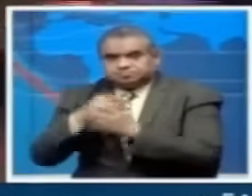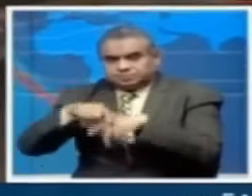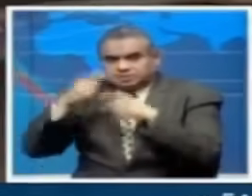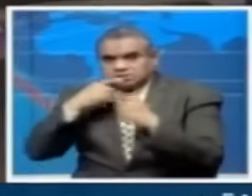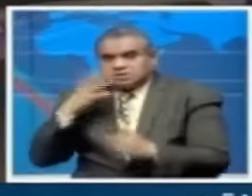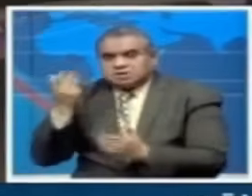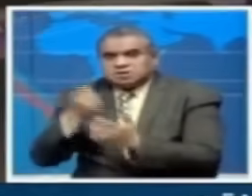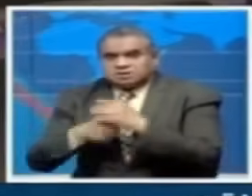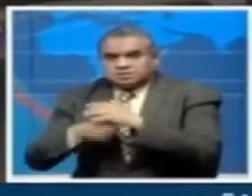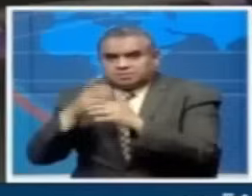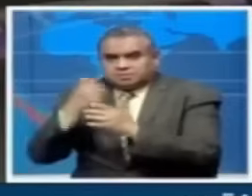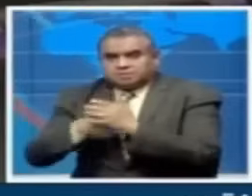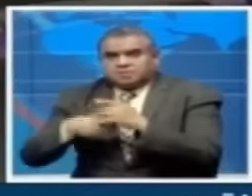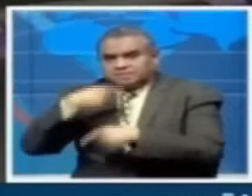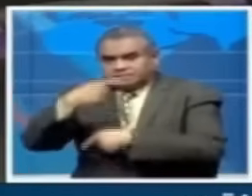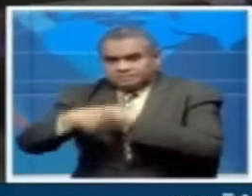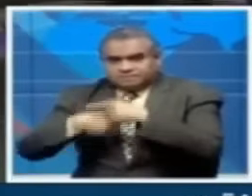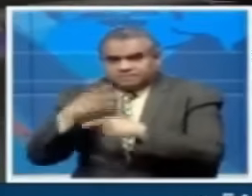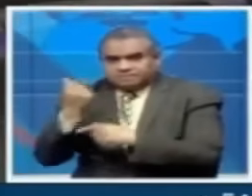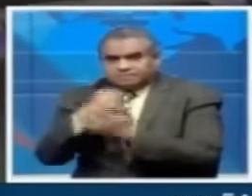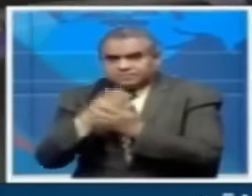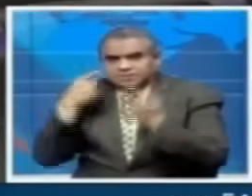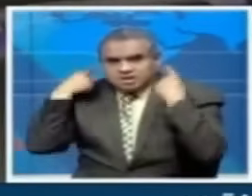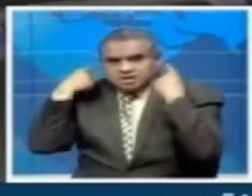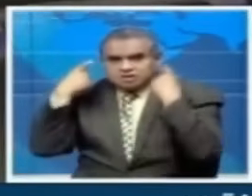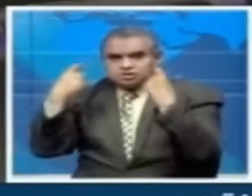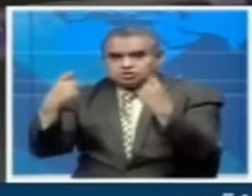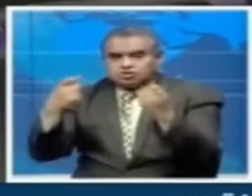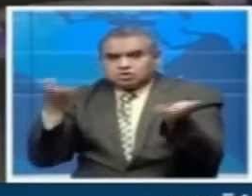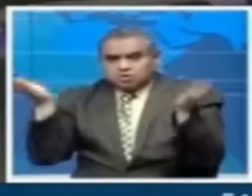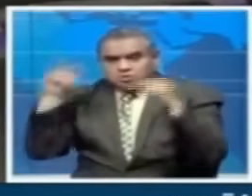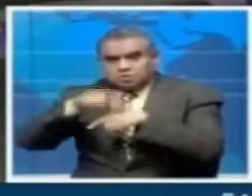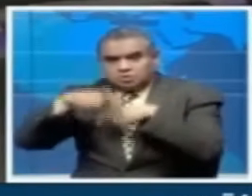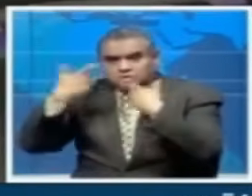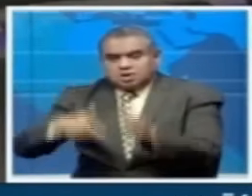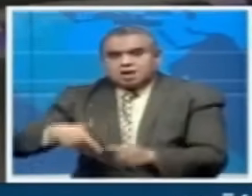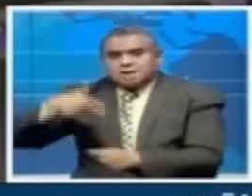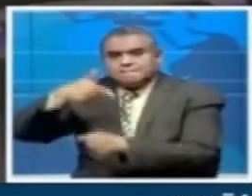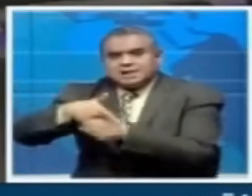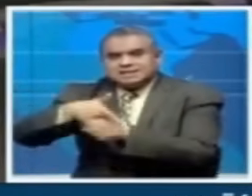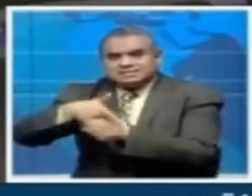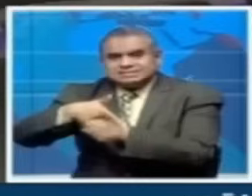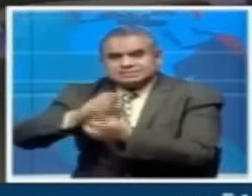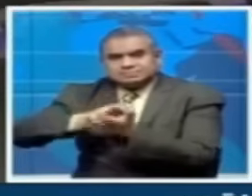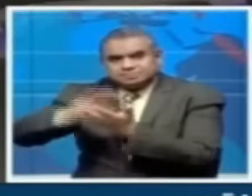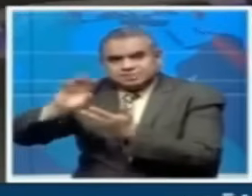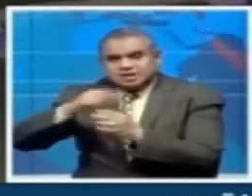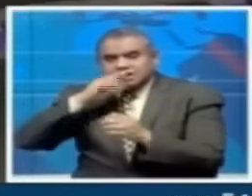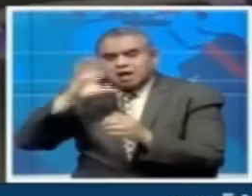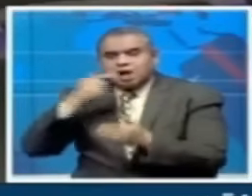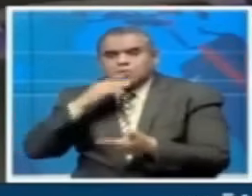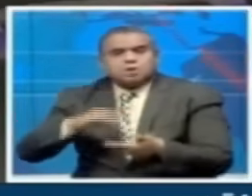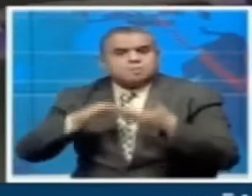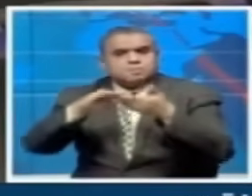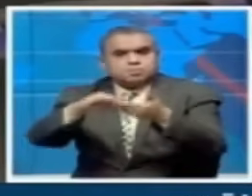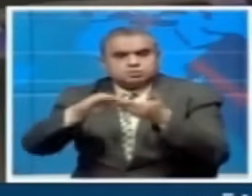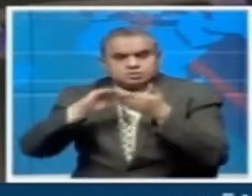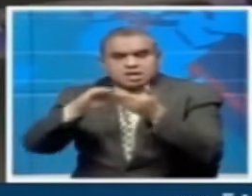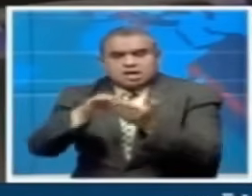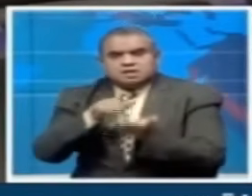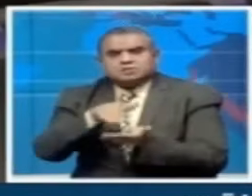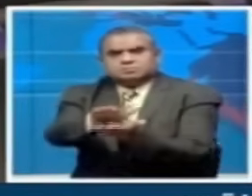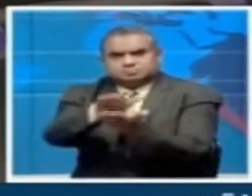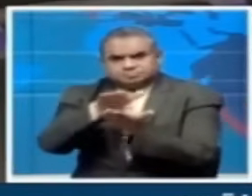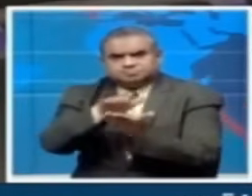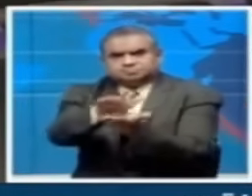بين حين وآخر تمر الشاحنات المحملة سواء بالوقود أو بالمساعدات التي تم يعني